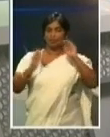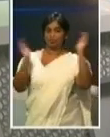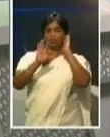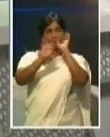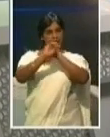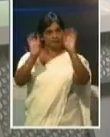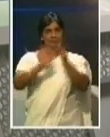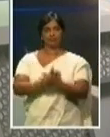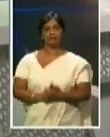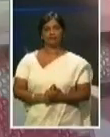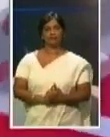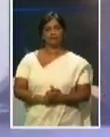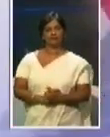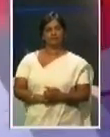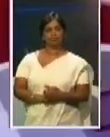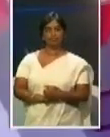පාඨ